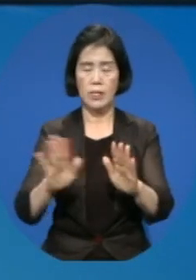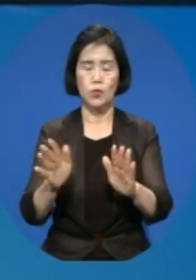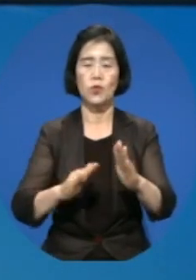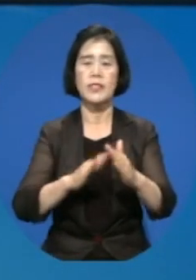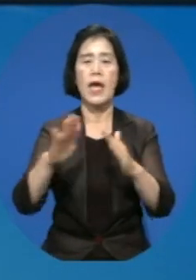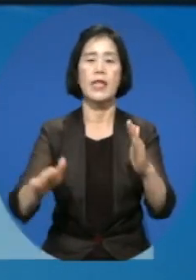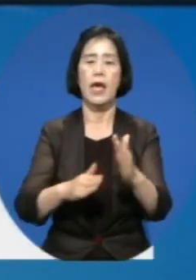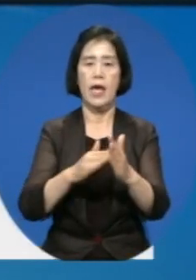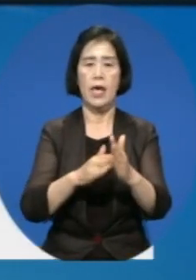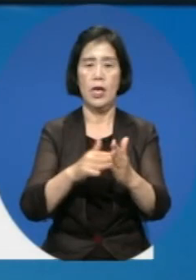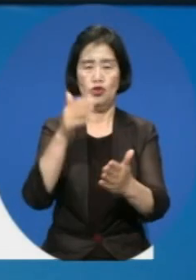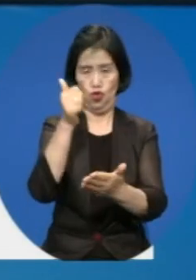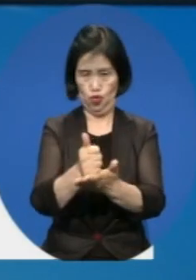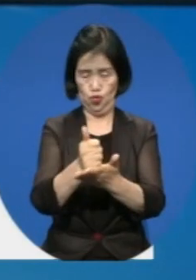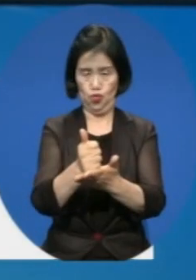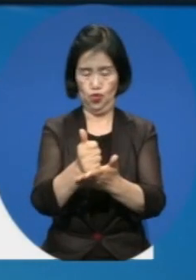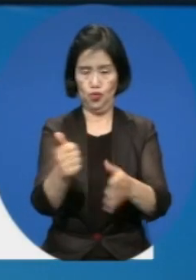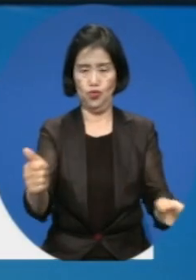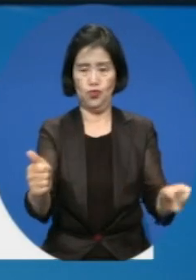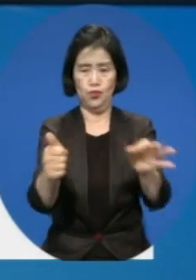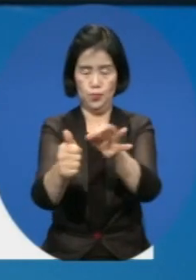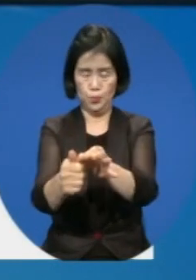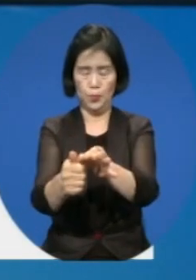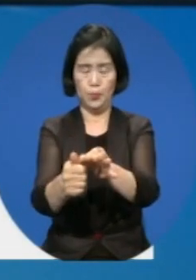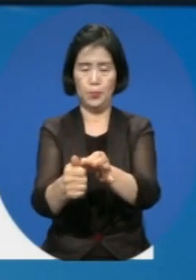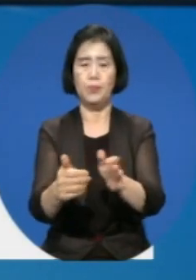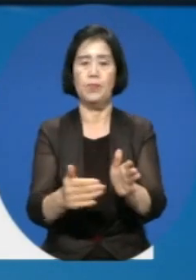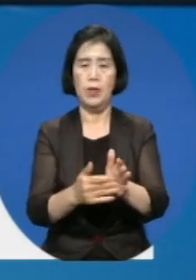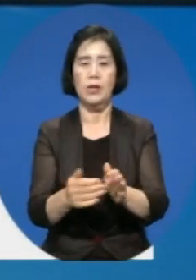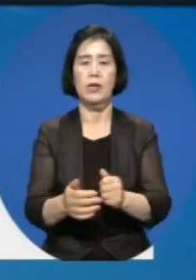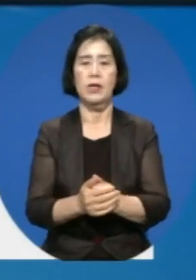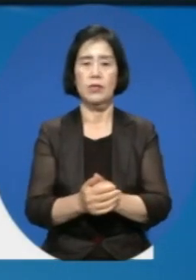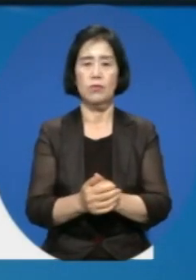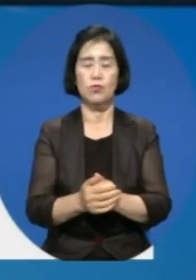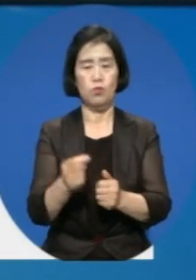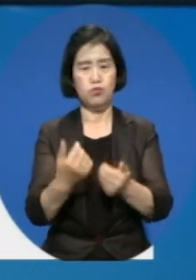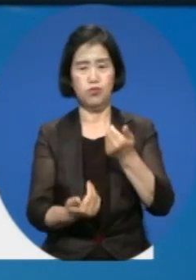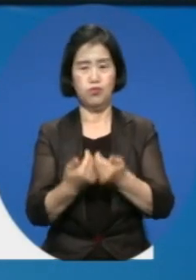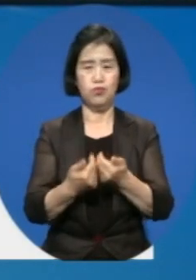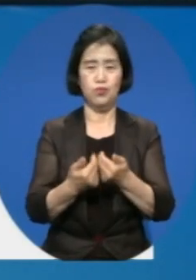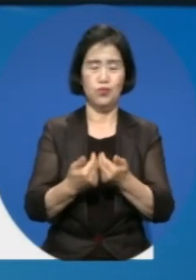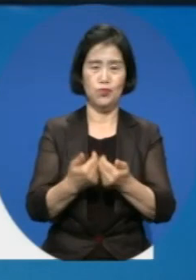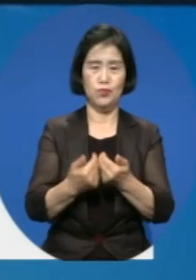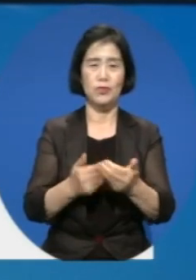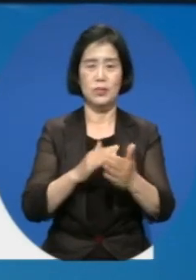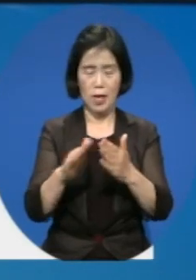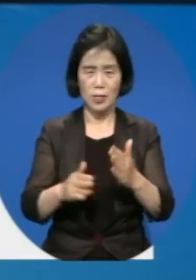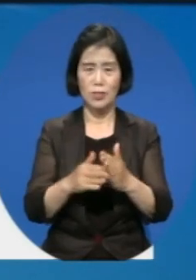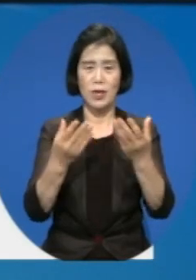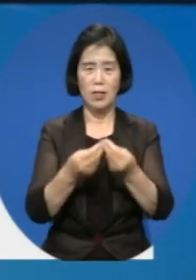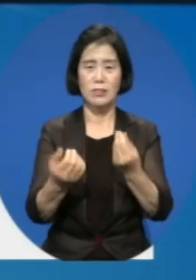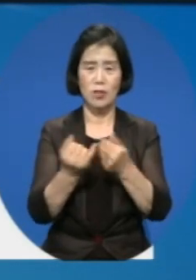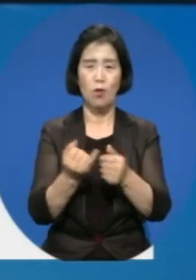아니라 세대 주한테 일괄적으로 줬습니다. 그래서 뭐 불화가 좀 있는 가정들, 가령